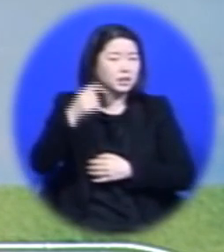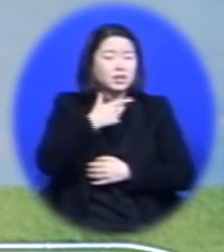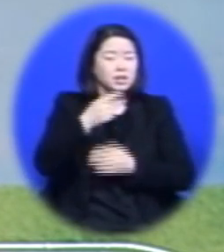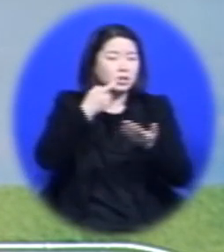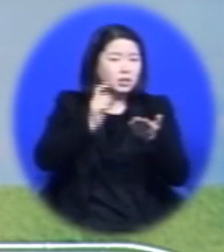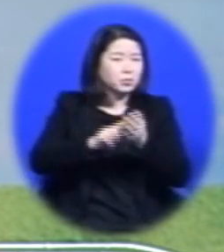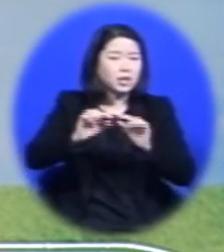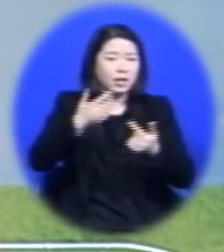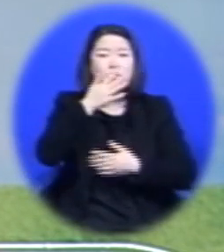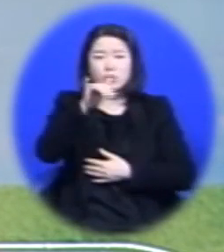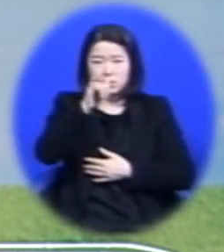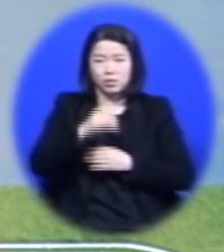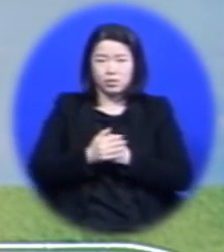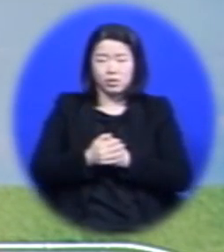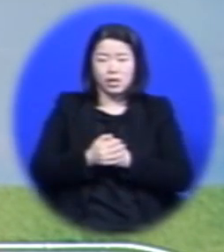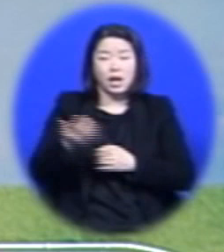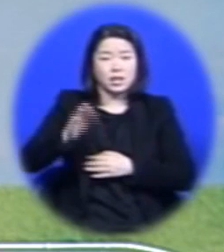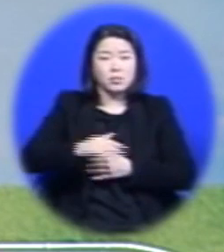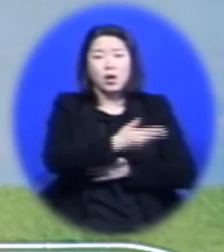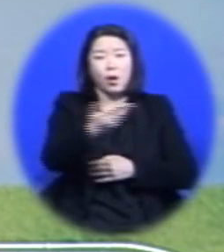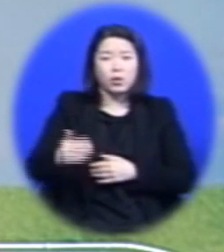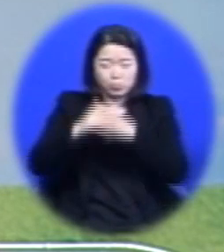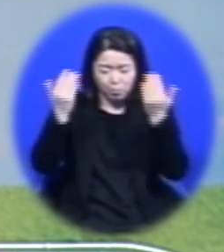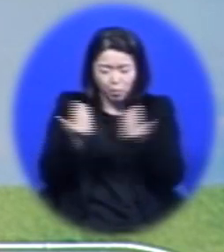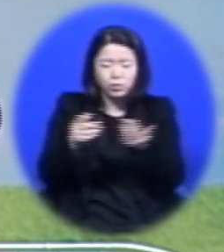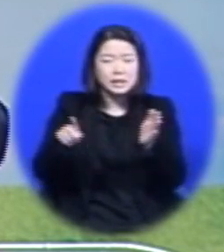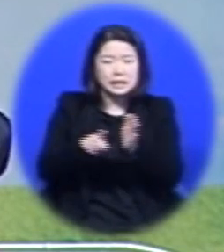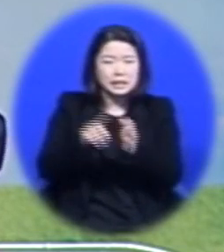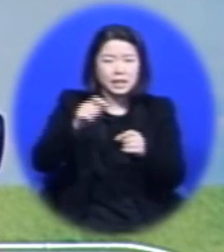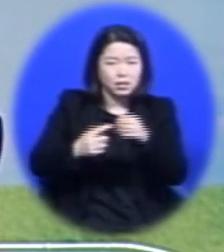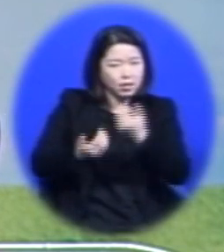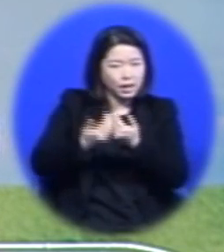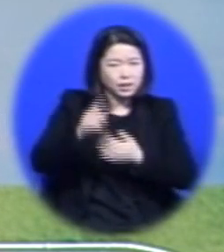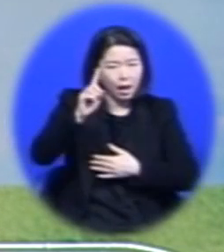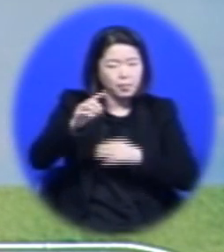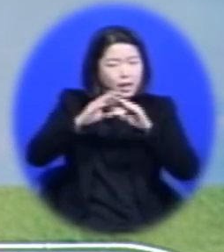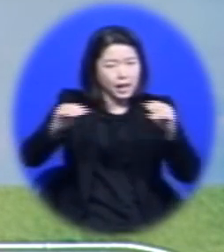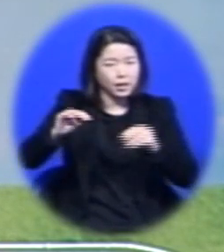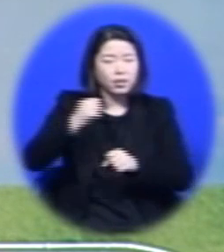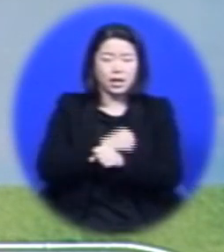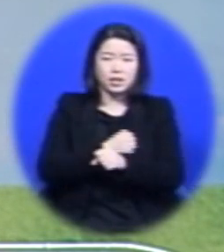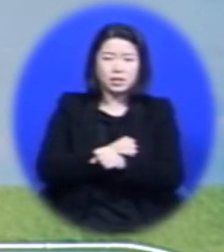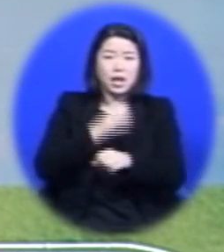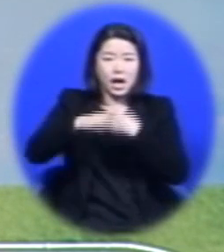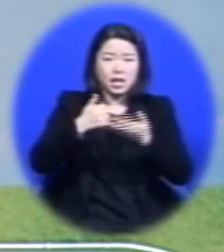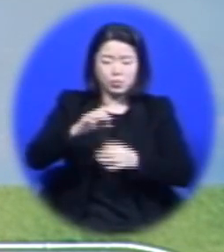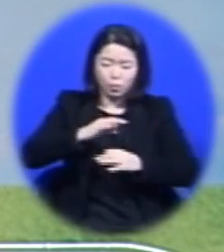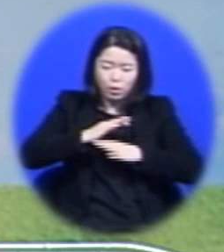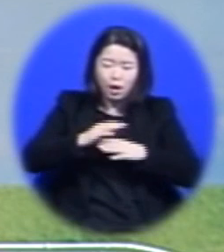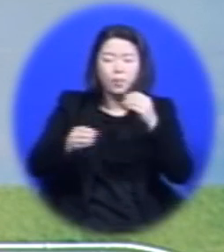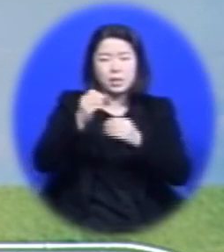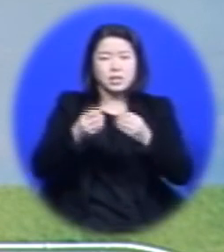않으실 수도 있지만 여러분의 모든 신앙적인 갈등을 한 번에 해결하는 하나님의 놀라운 메시지입니다